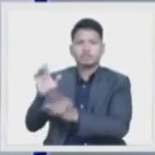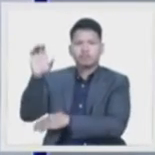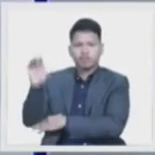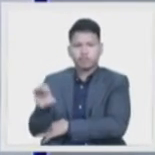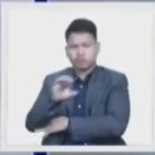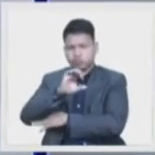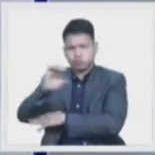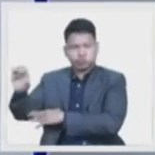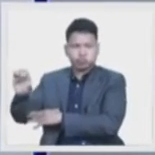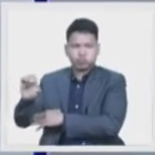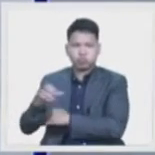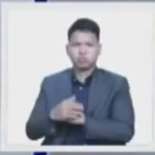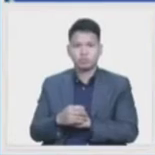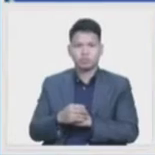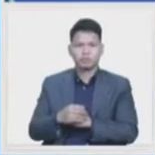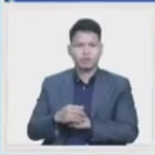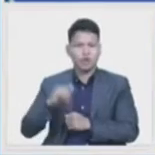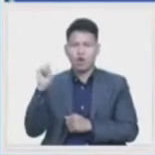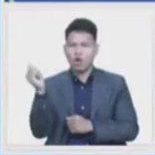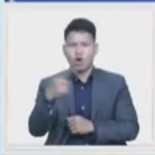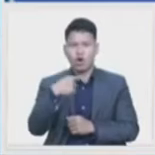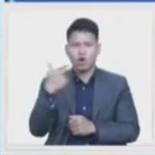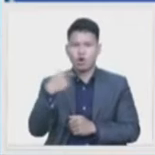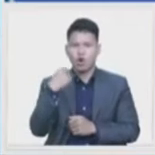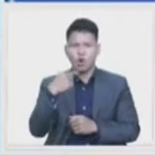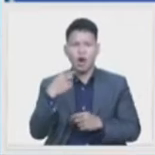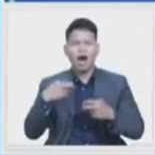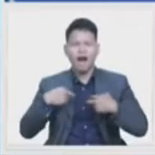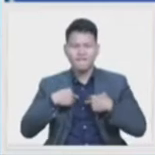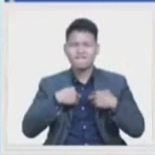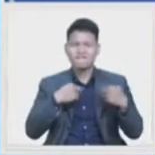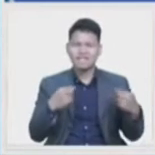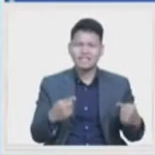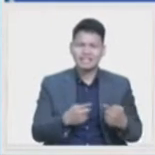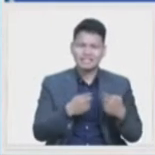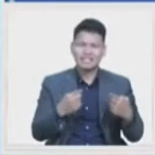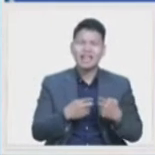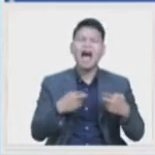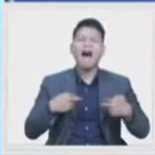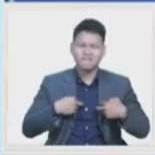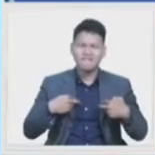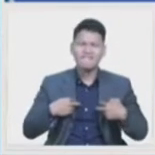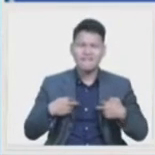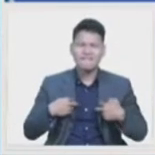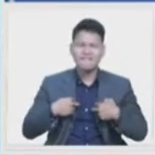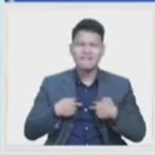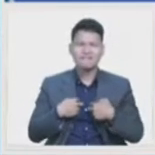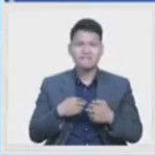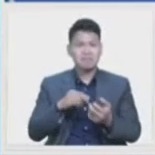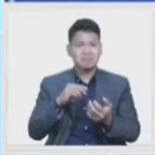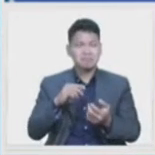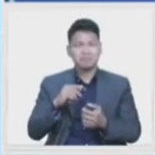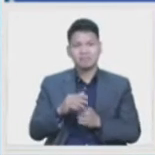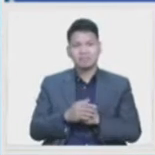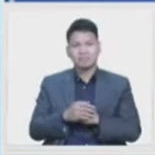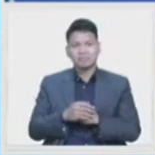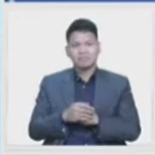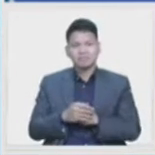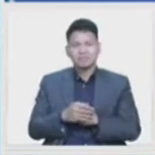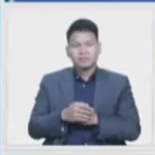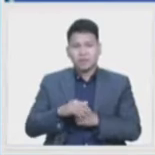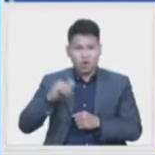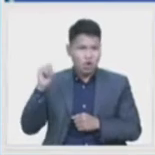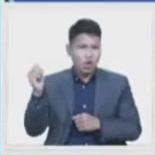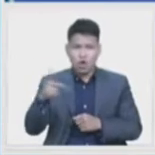Roma 3:23, "For all have sinned and come short of the glory of God." Sanglit,